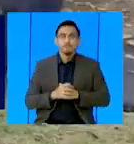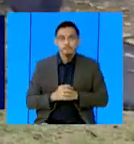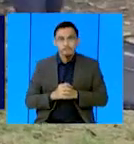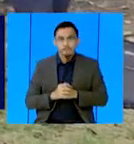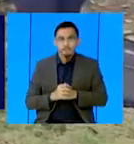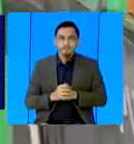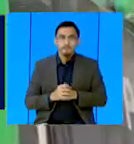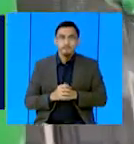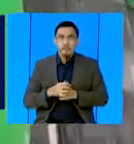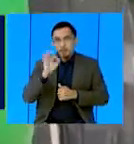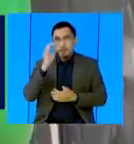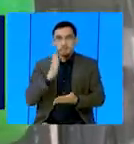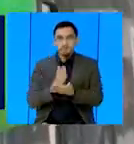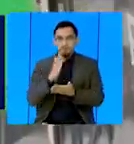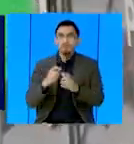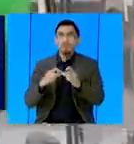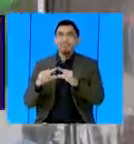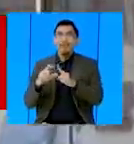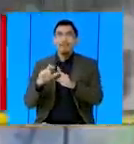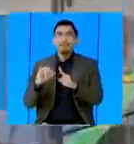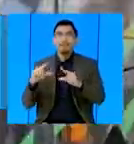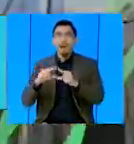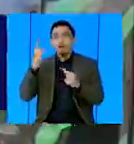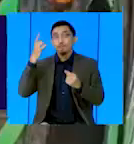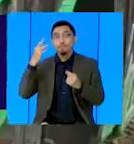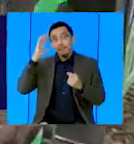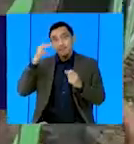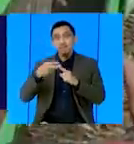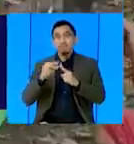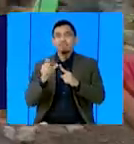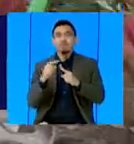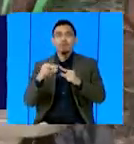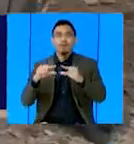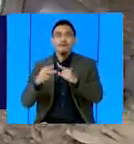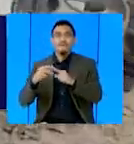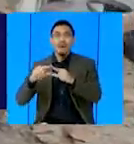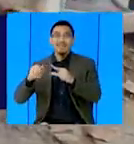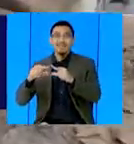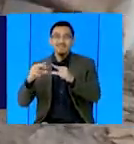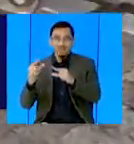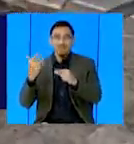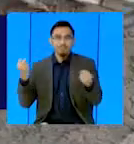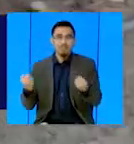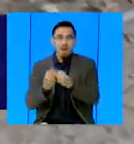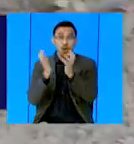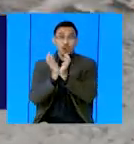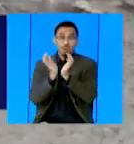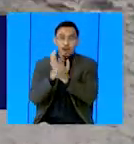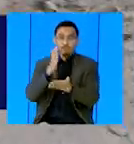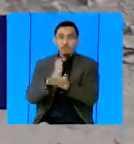lainnya polisi resmi menetapkan Sadira sopir bus Putra Fajar yang mengalami kecelakaan di Subang sebagai